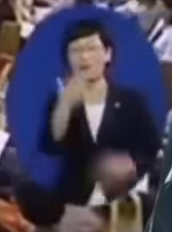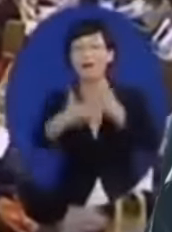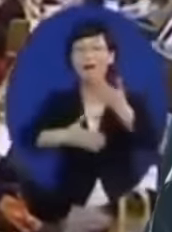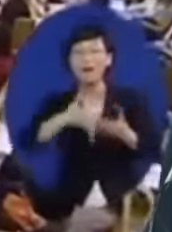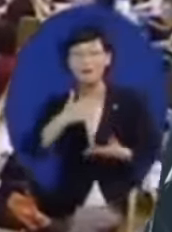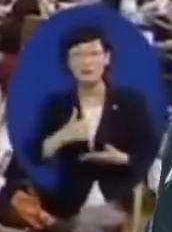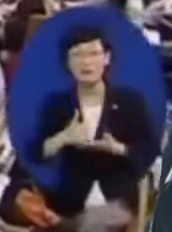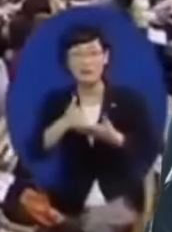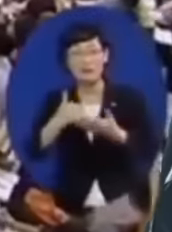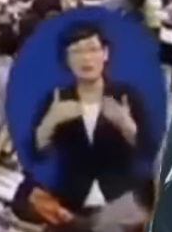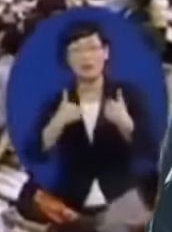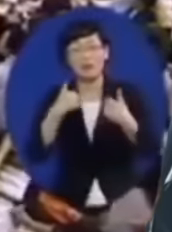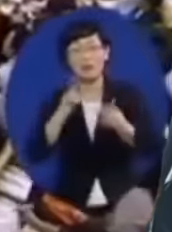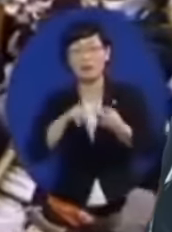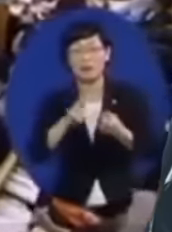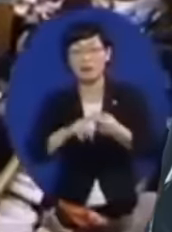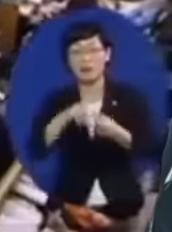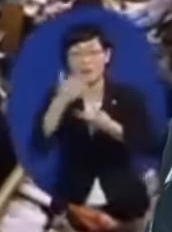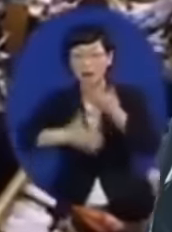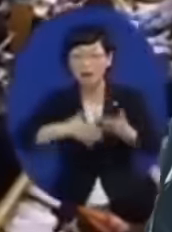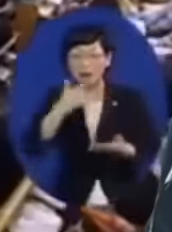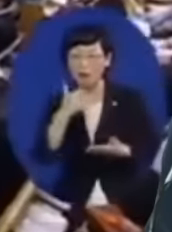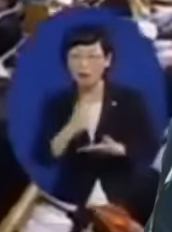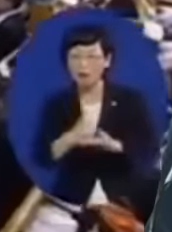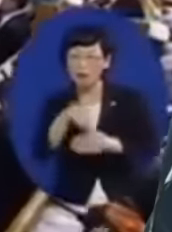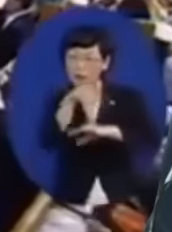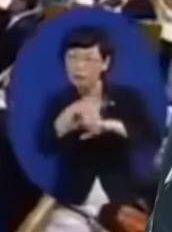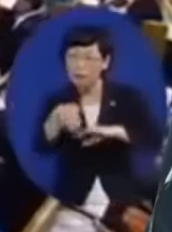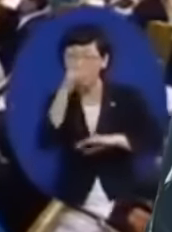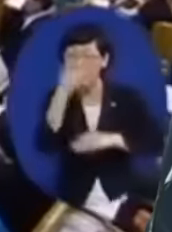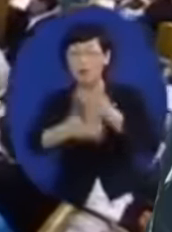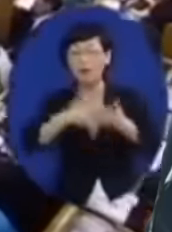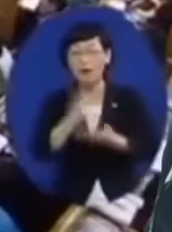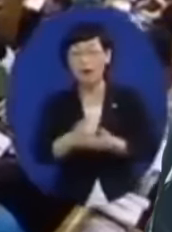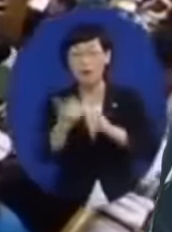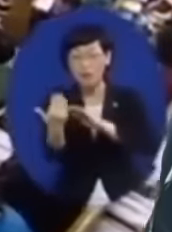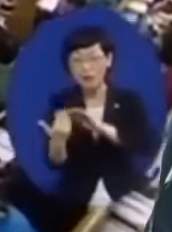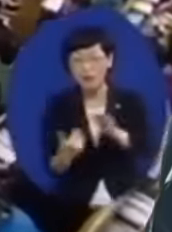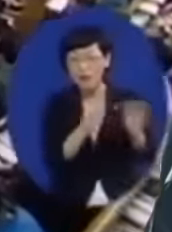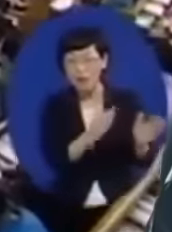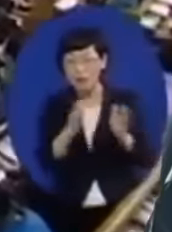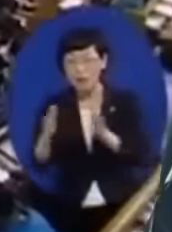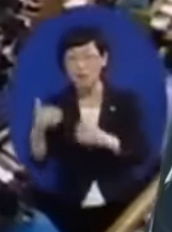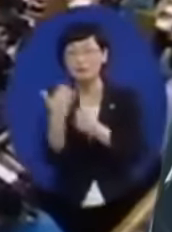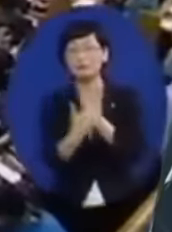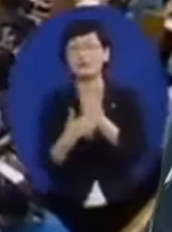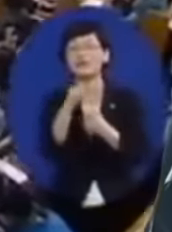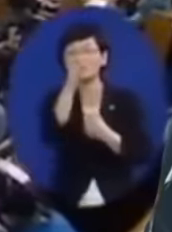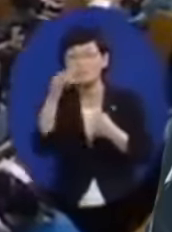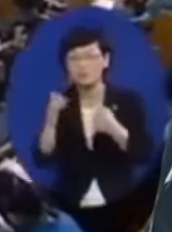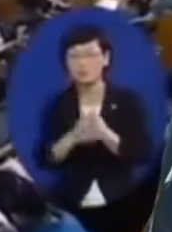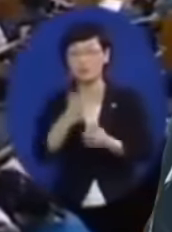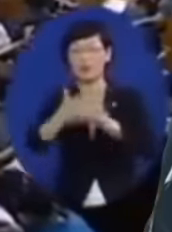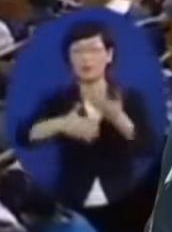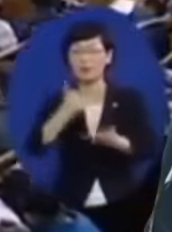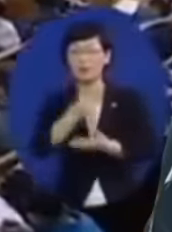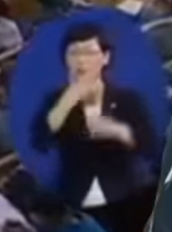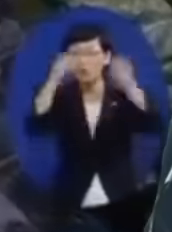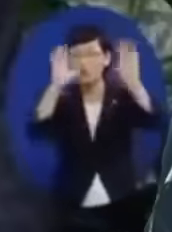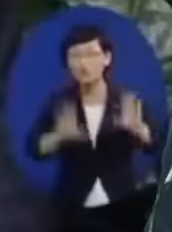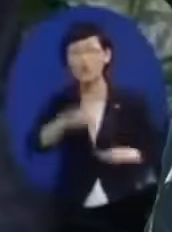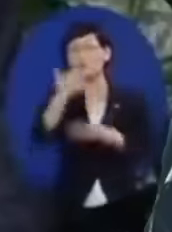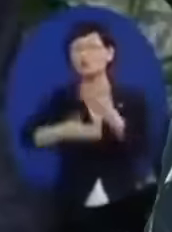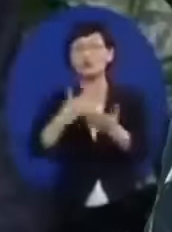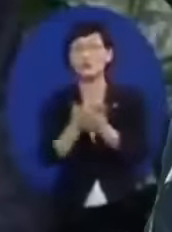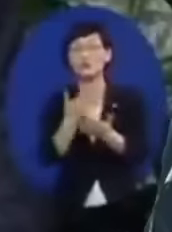하나님, 나에 대한 하나님의 계획이 계시고 하나님이 예비한 은혜가 계시니 하나님이 축복을